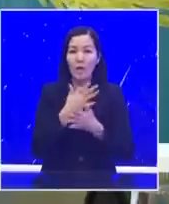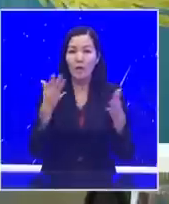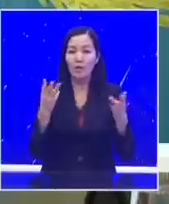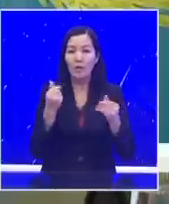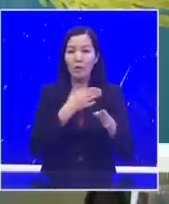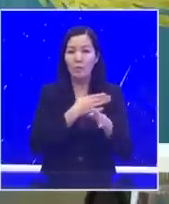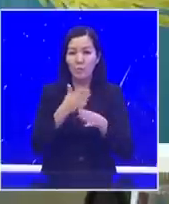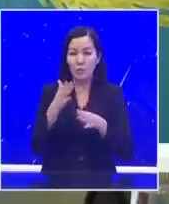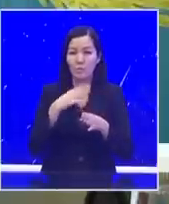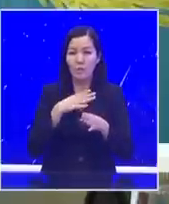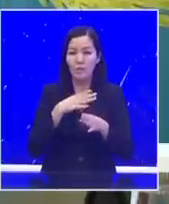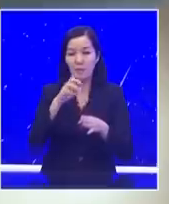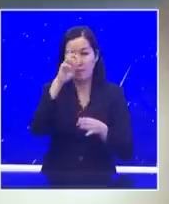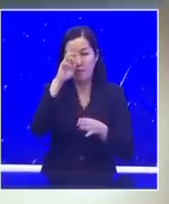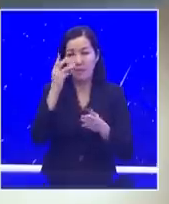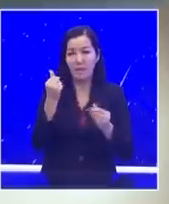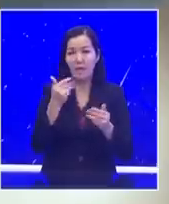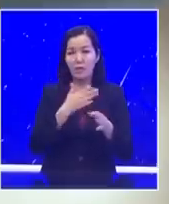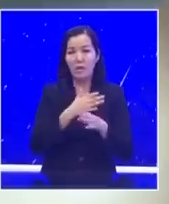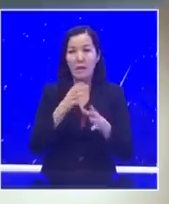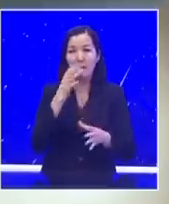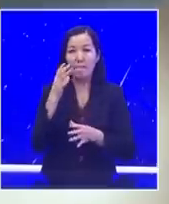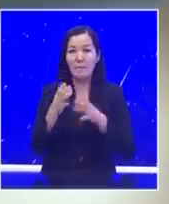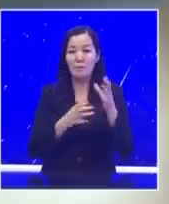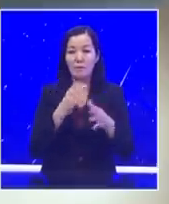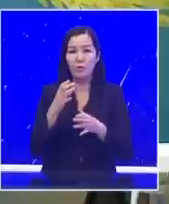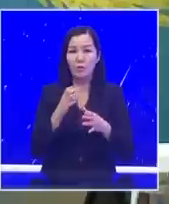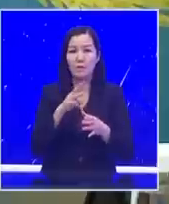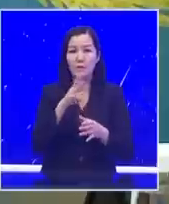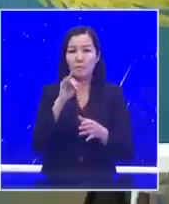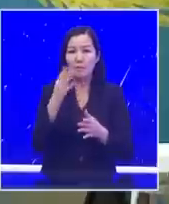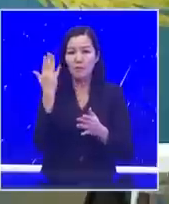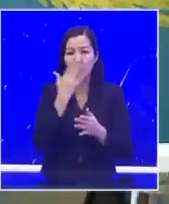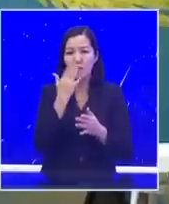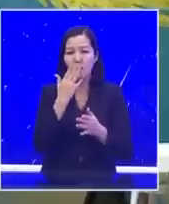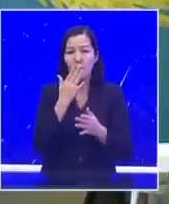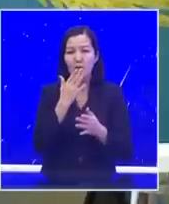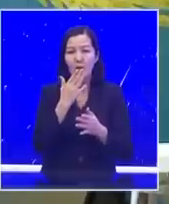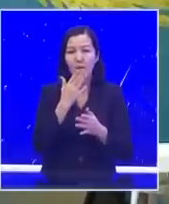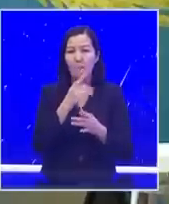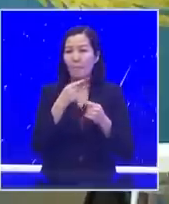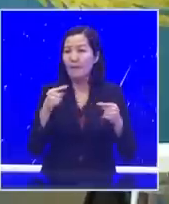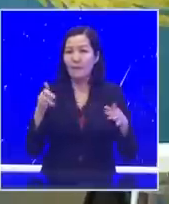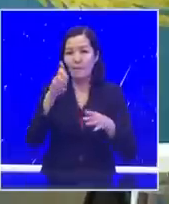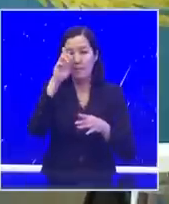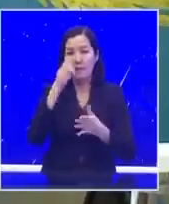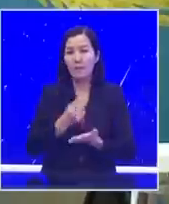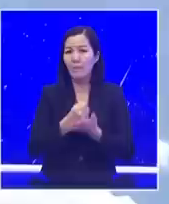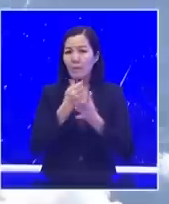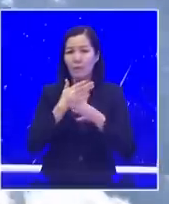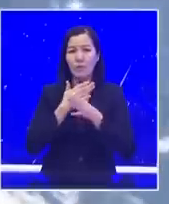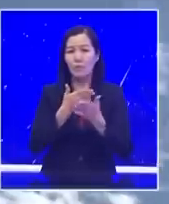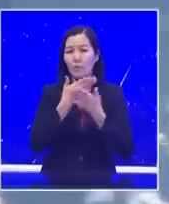выделяет государство. Это международные СМИ читаешь, нигде такие деньги не выделяет, нигде такой поддержки не